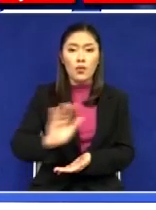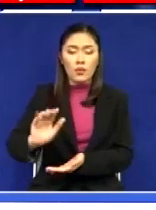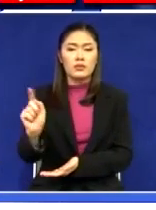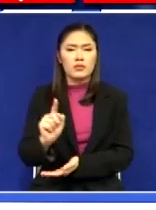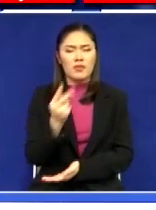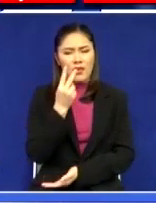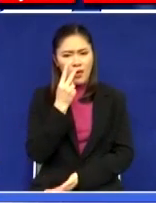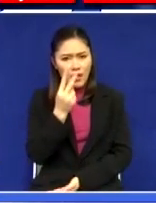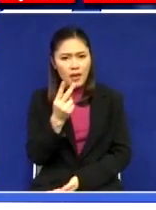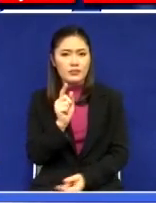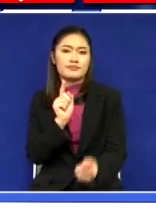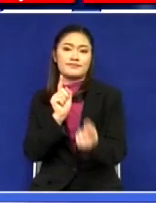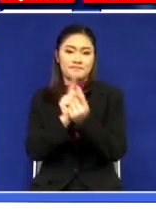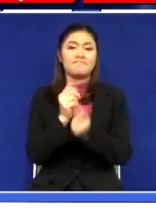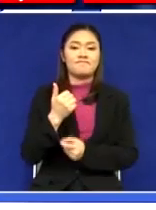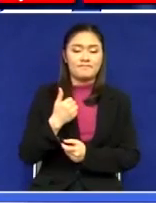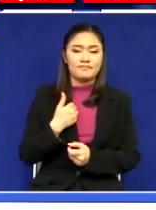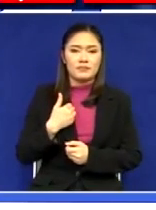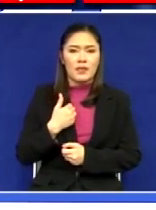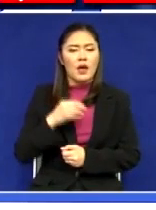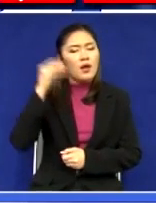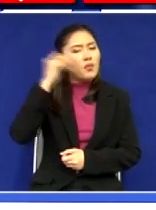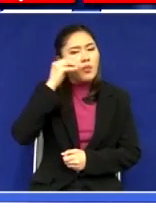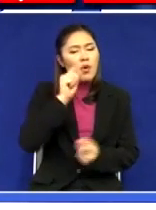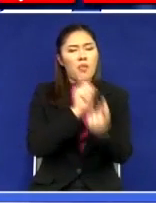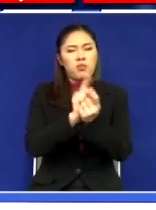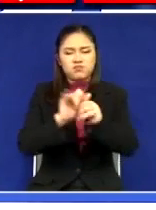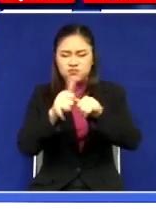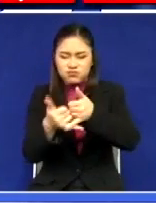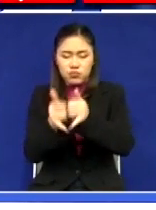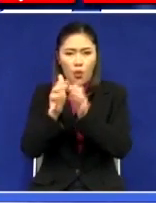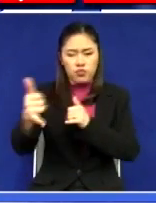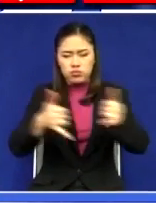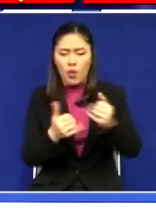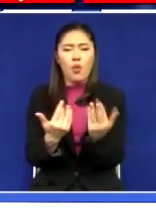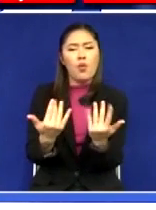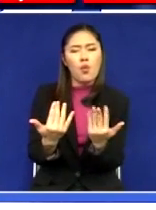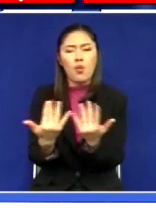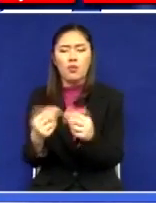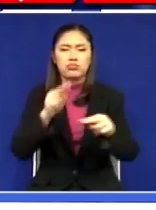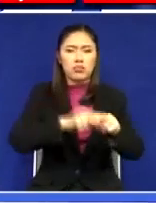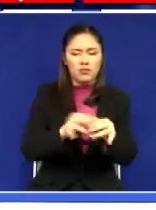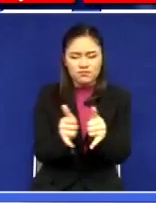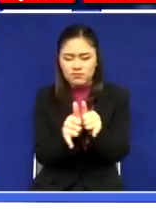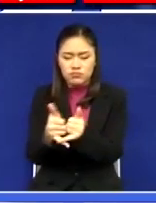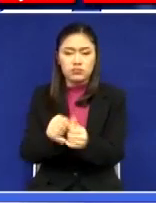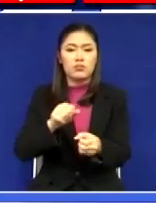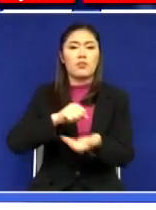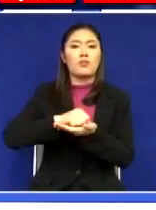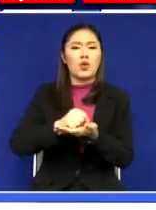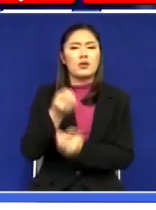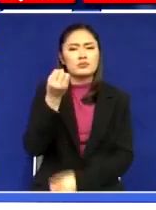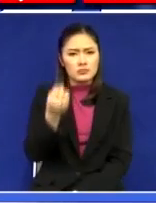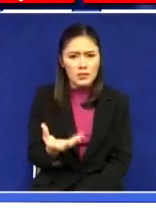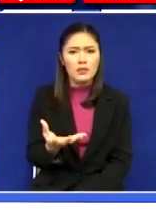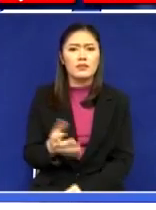และรัฐวิสาหกิจจะเจอนะครับว่าแทบทุกที่แออัดแล้วก็มีคนเข้าไปรอเนี่ยในสถานที่ใช้บริการเนี่ยเยอะม